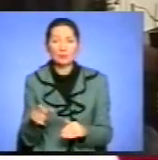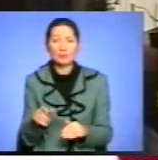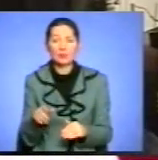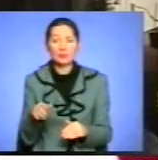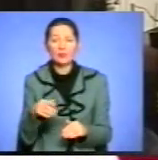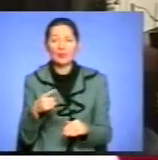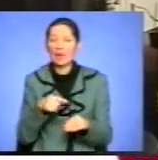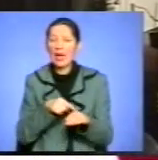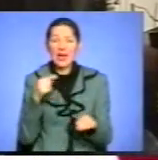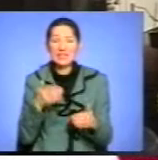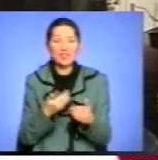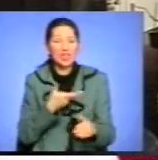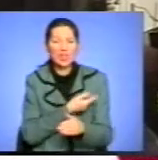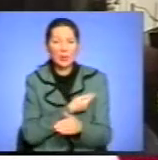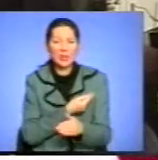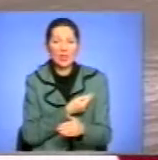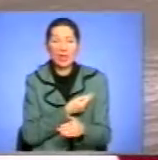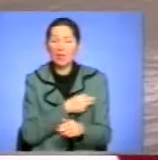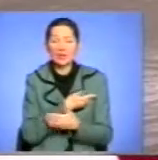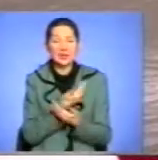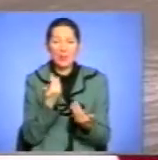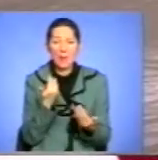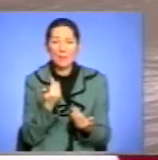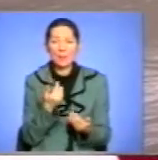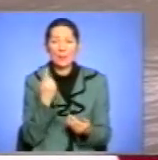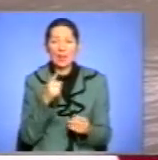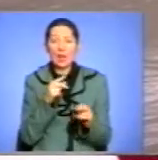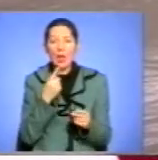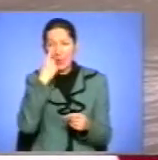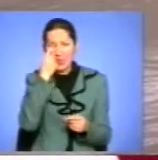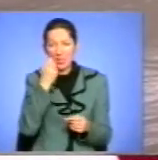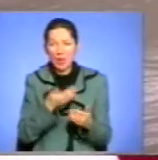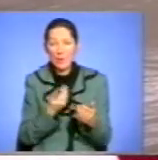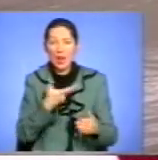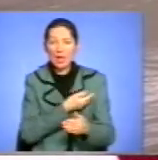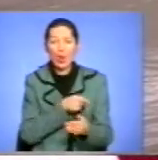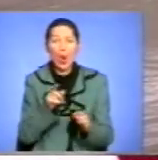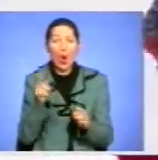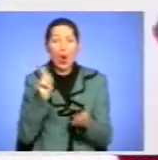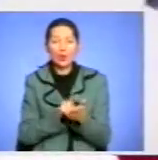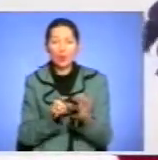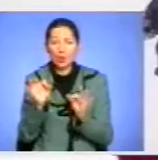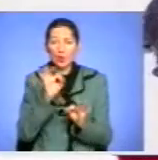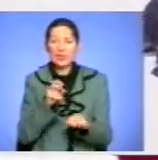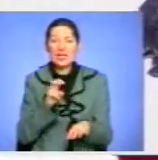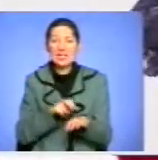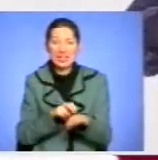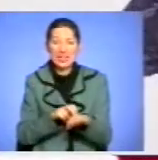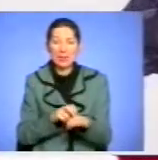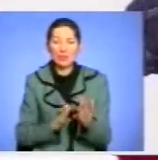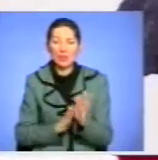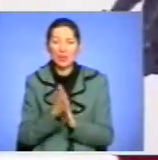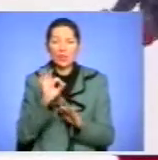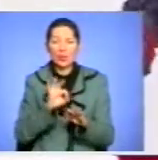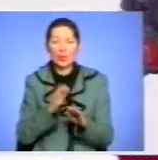Побічних реакцій від щеплення не спостерігається. Єдине застереження – перед вакцинуванням обов'язково проконсультуватися з лікарем. Ріст